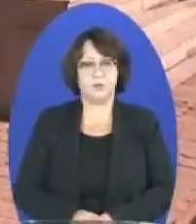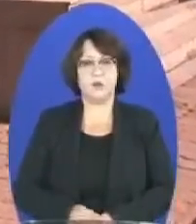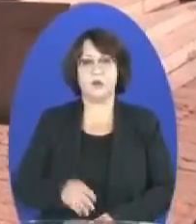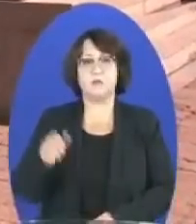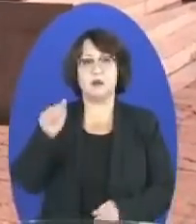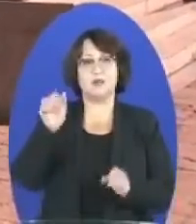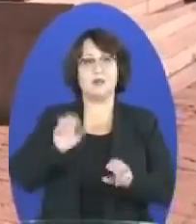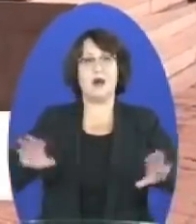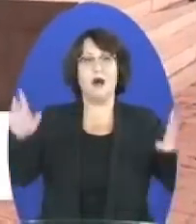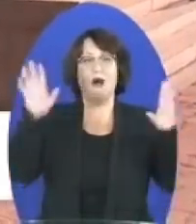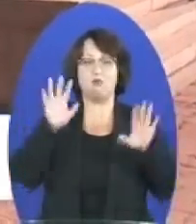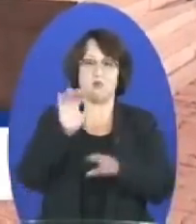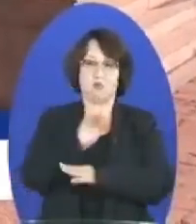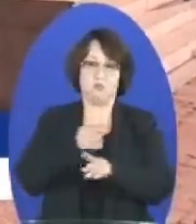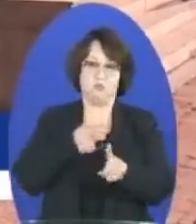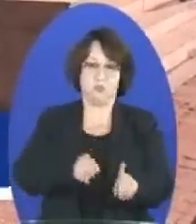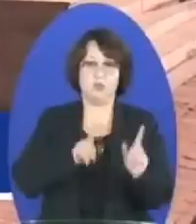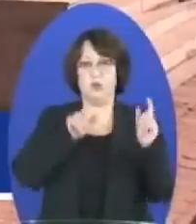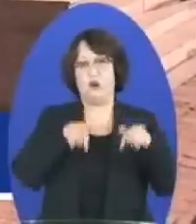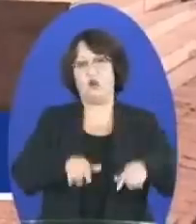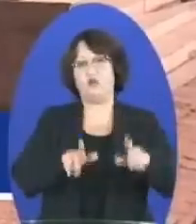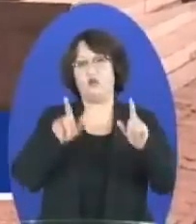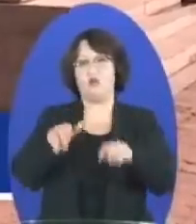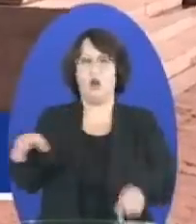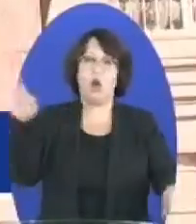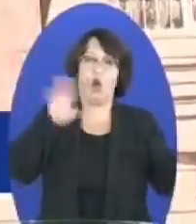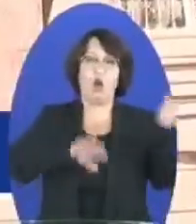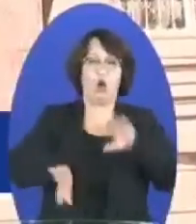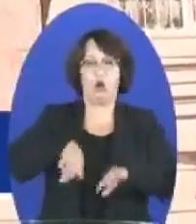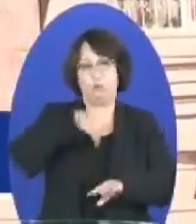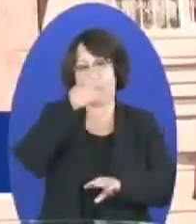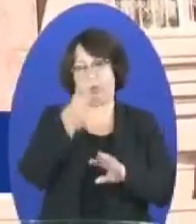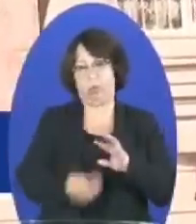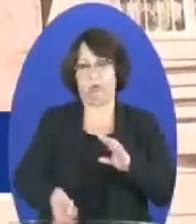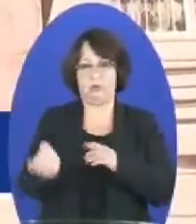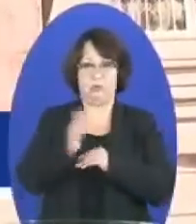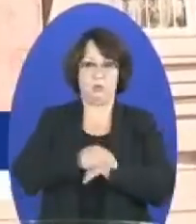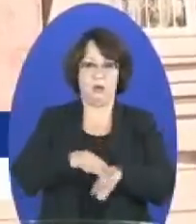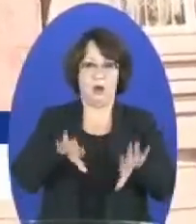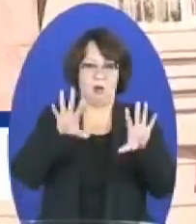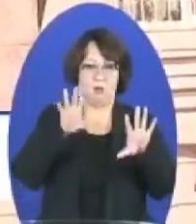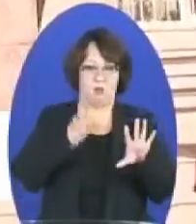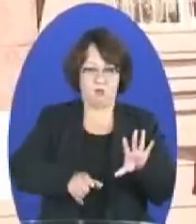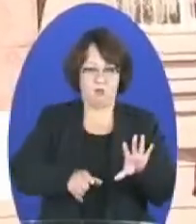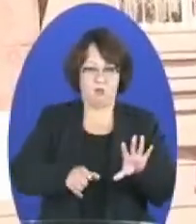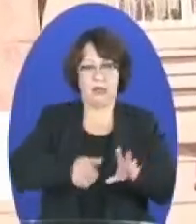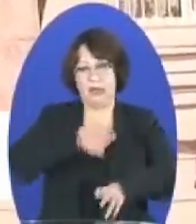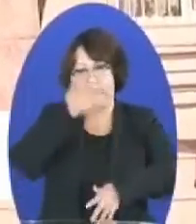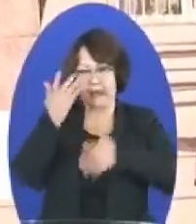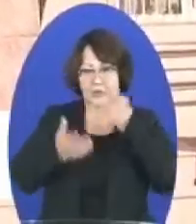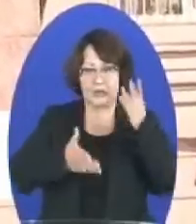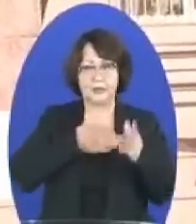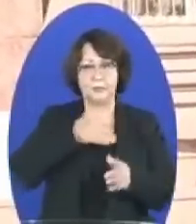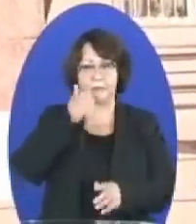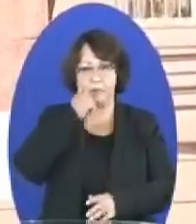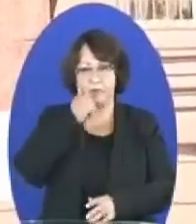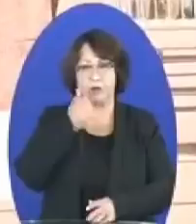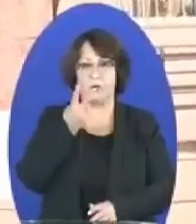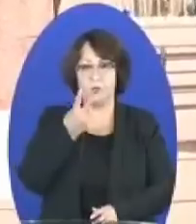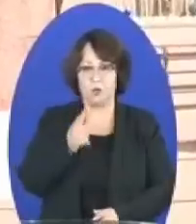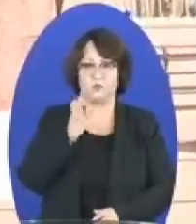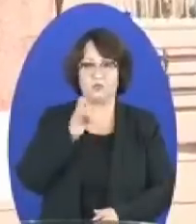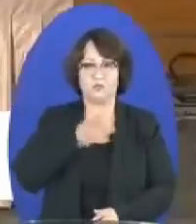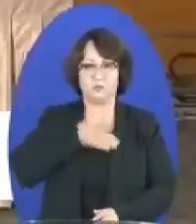Зөвхөн баяр наадмын өдрүүдэд гихтэл гол нуурын усанд эндэж амнасаа алдсан 10 иргэн байна. Иргэнхайх ажиллагааг зохион байгуулж цогцсыг цагдаагийн